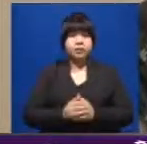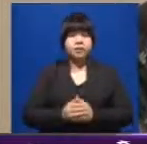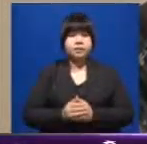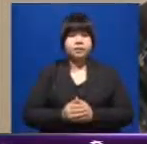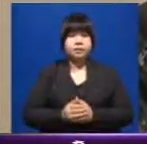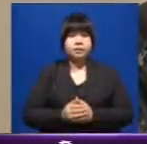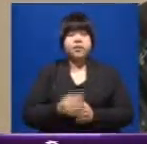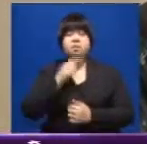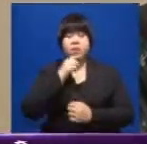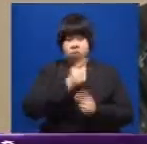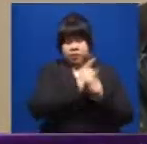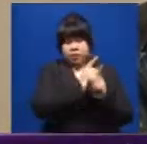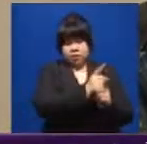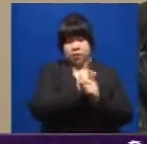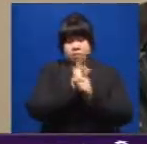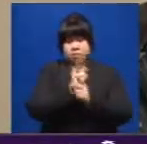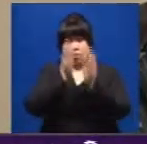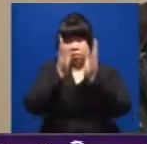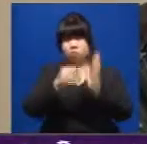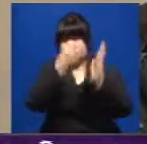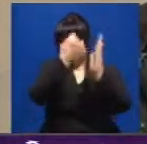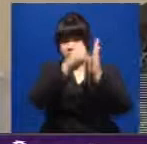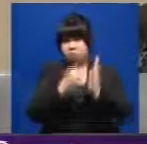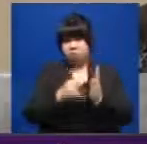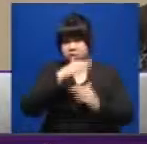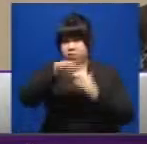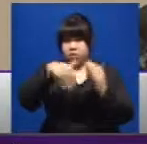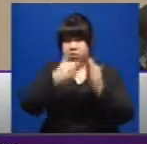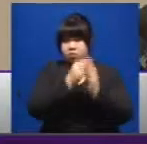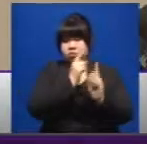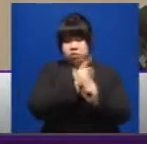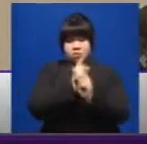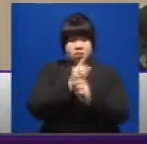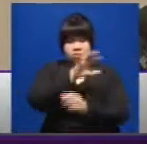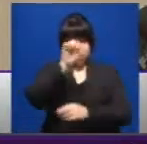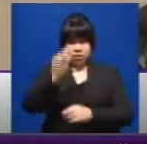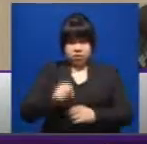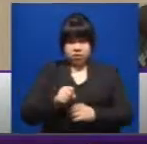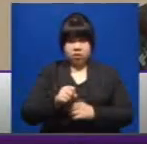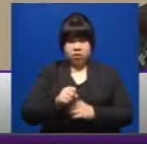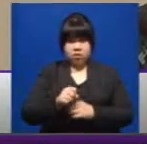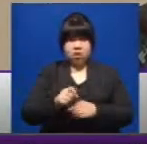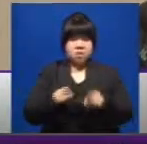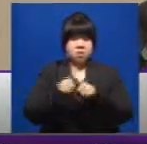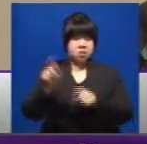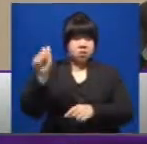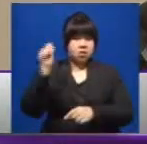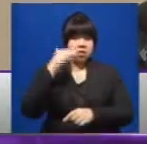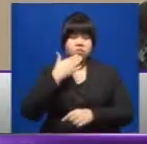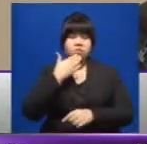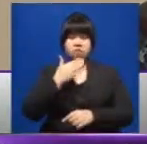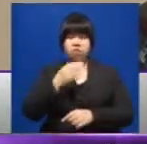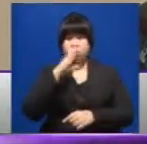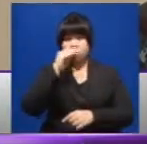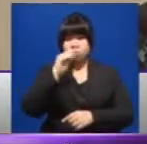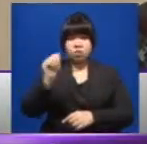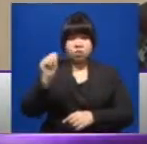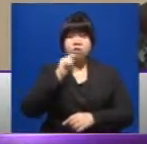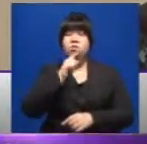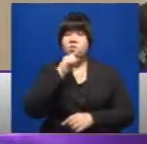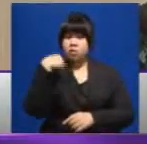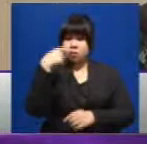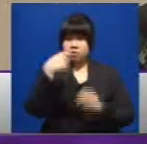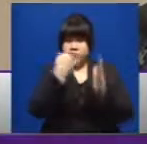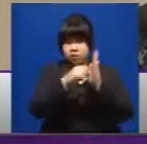ม่เข้าข้างการกระทำผิดกฎหมายของทุกพวกทุกฝ่ายยืนมาตลอดอ่ะไม่เคยเปลี่ยนแปลงเลยนะเพราะฉะนั้นถ้าผิดกฎหมายก็ไปว่ากัน